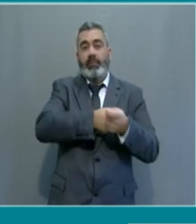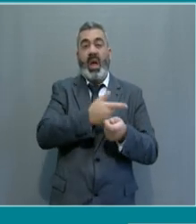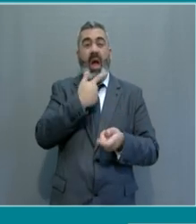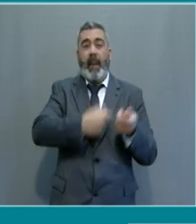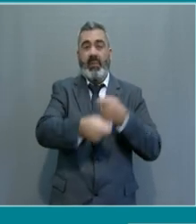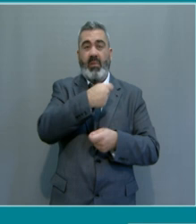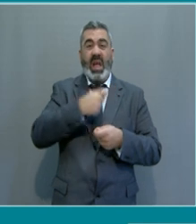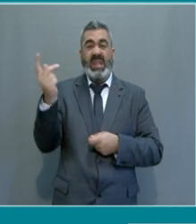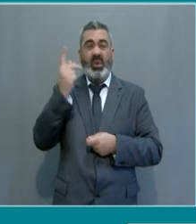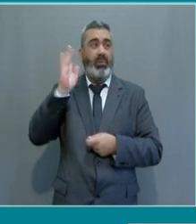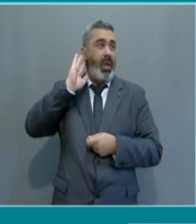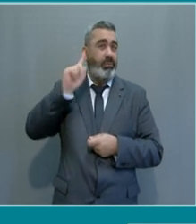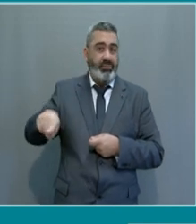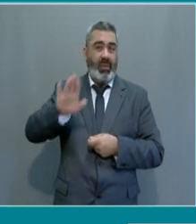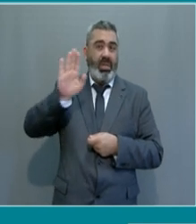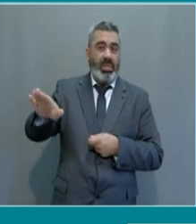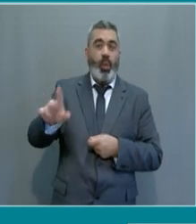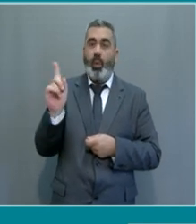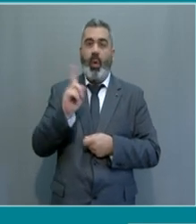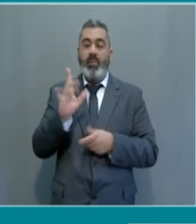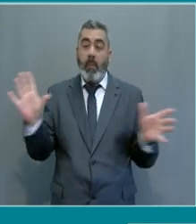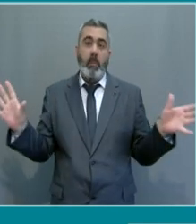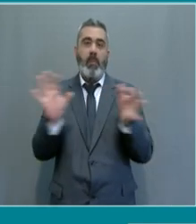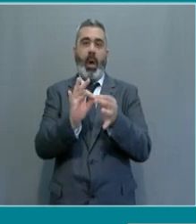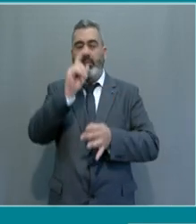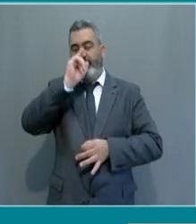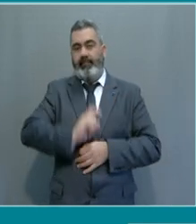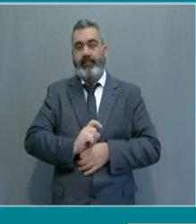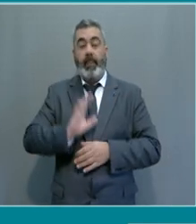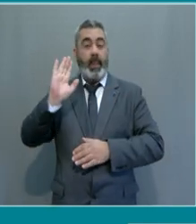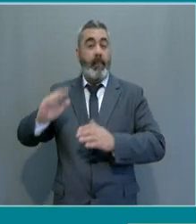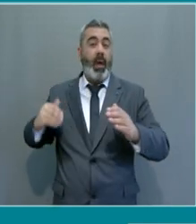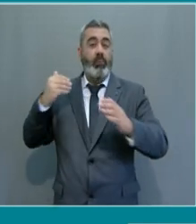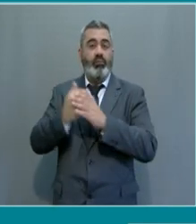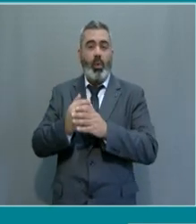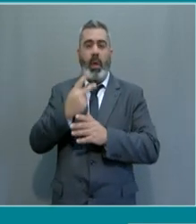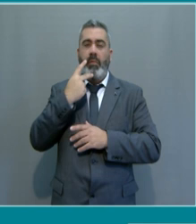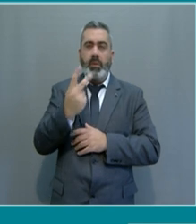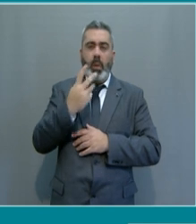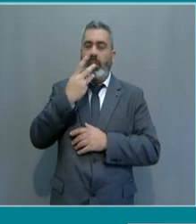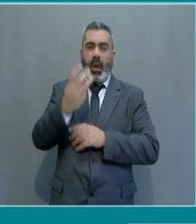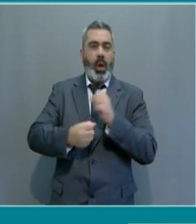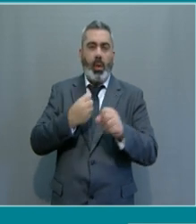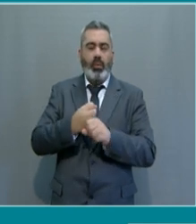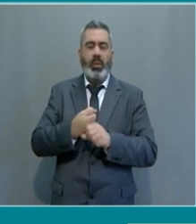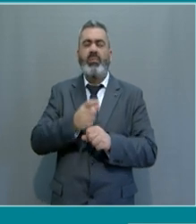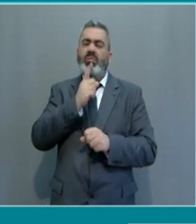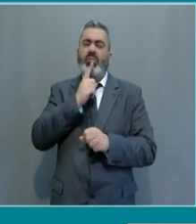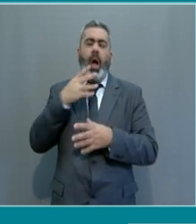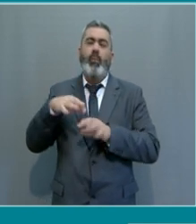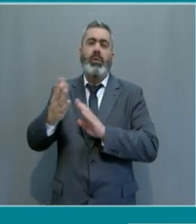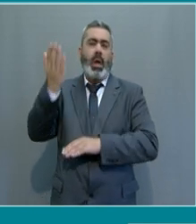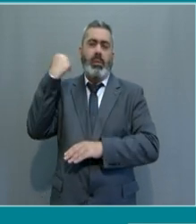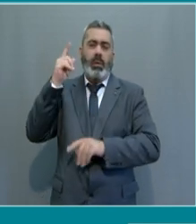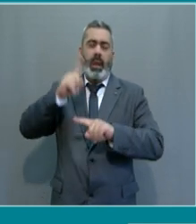δεν μπορεί να υπάρχει. Και αυτό το οποίο έχουμε αποδείξει τουλάχιστον τα τελευταία 2-3 χρόνια και διαχρονικά νομίζω τα ελληνικά